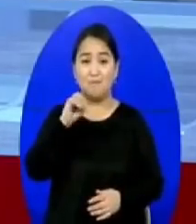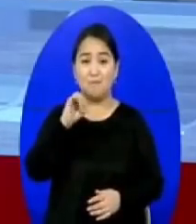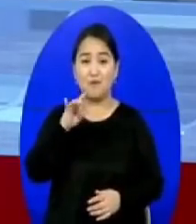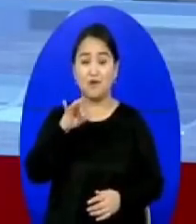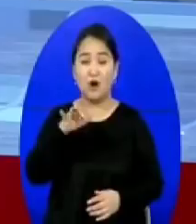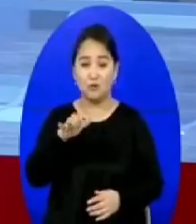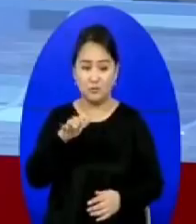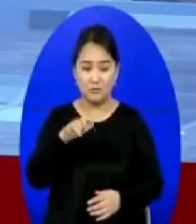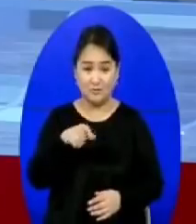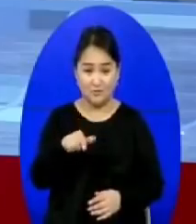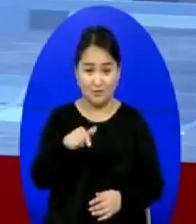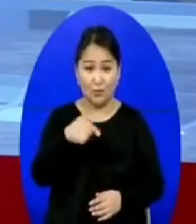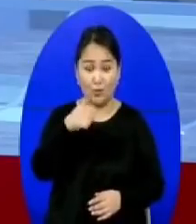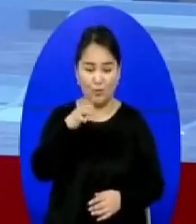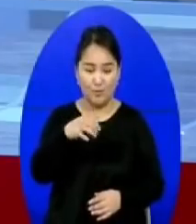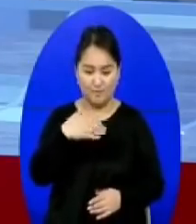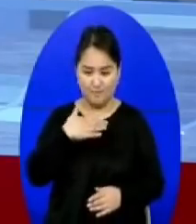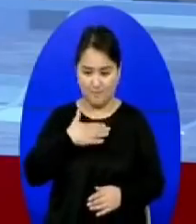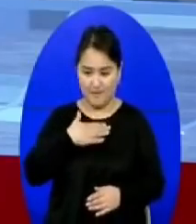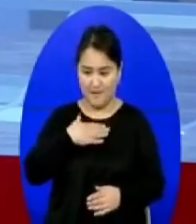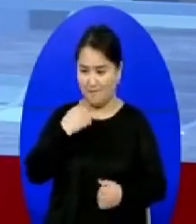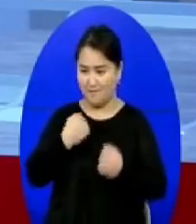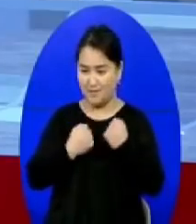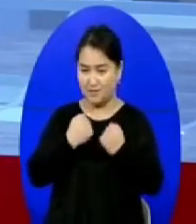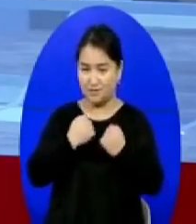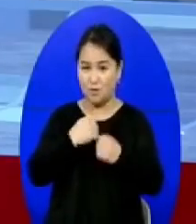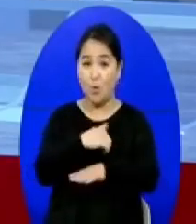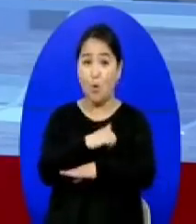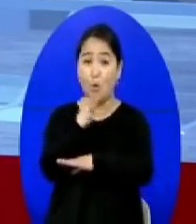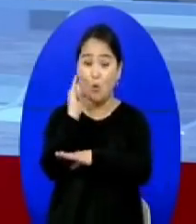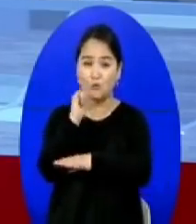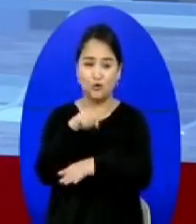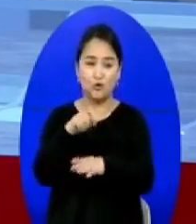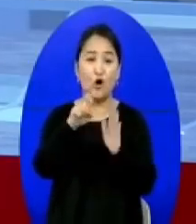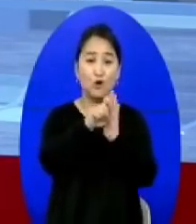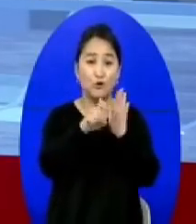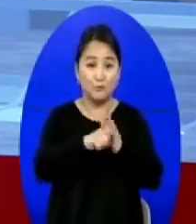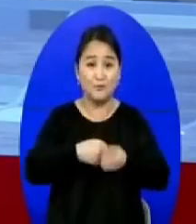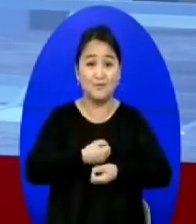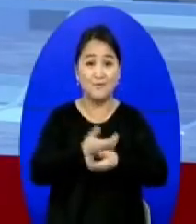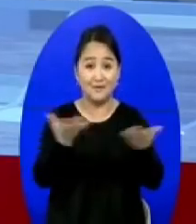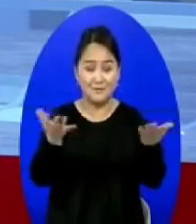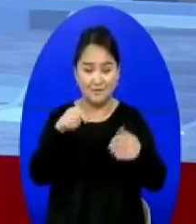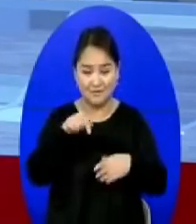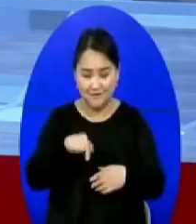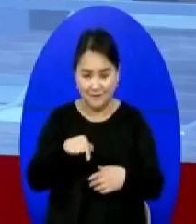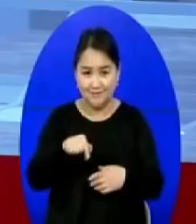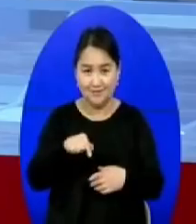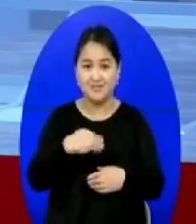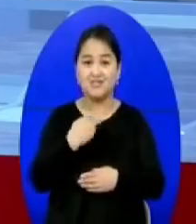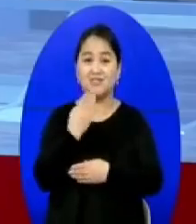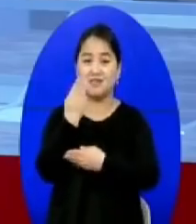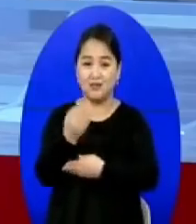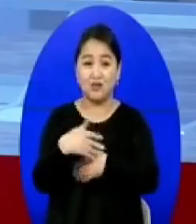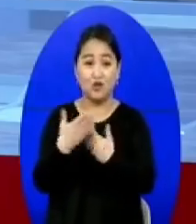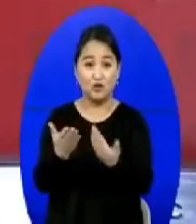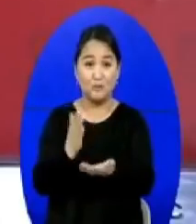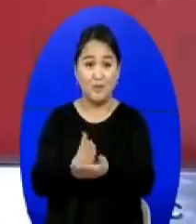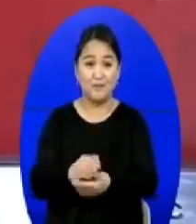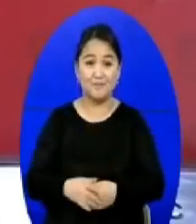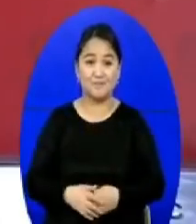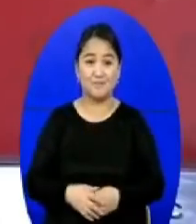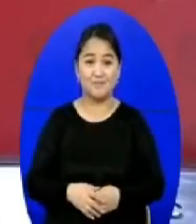хобби хэрэглэгчдэд зориулсан мини машин урамшуулт хөтөлбөр зарласан. Эхний сарын урамшуултын эзэд өнөөдөр тодорч шагналаа гардан авлаа.